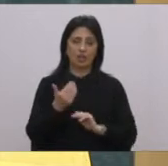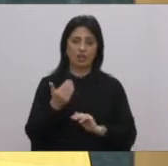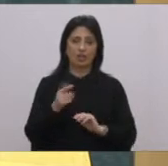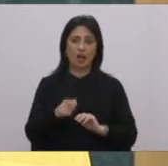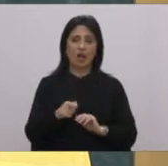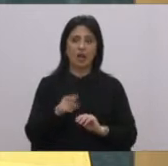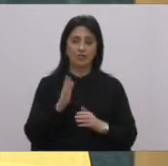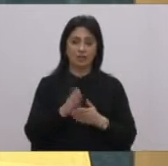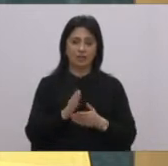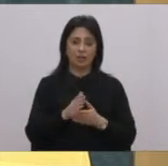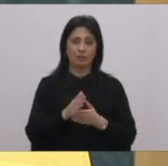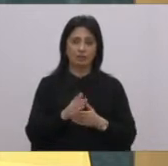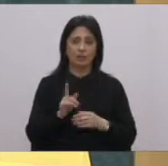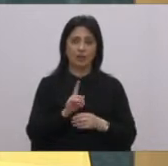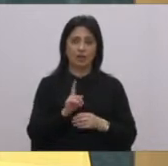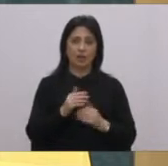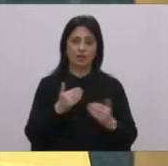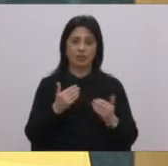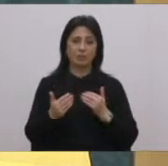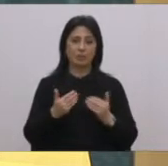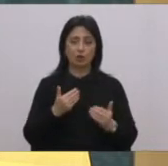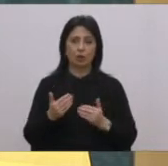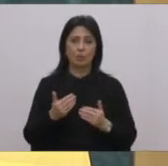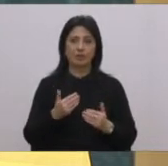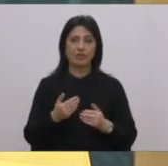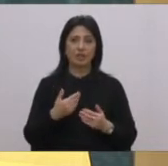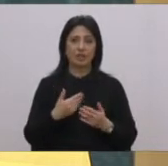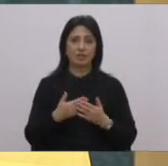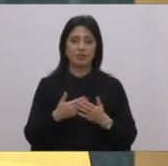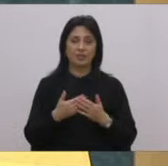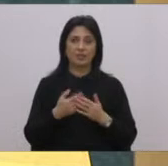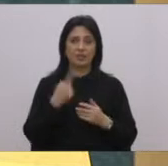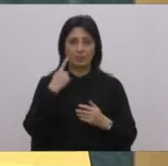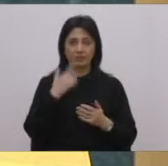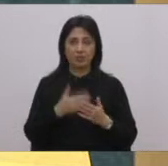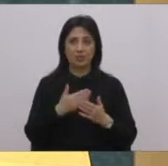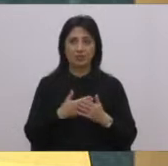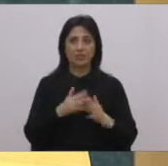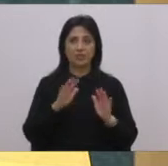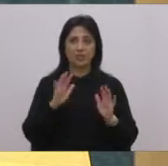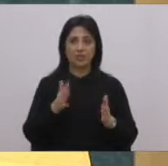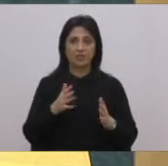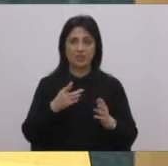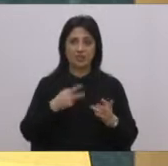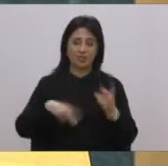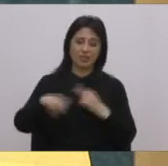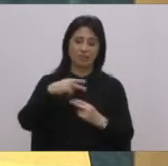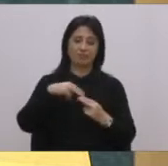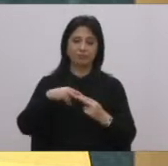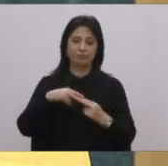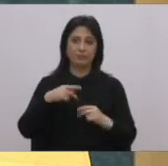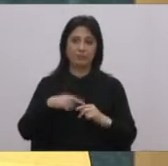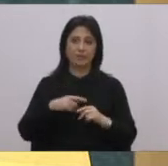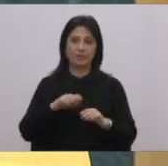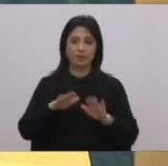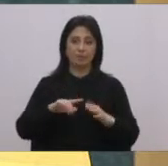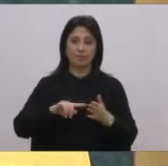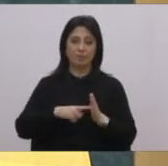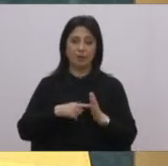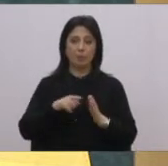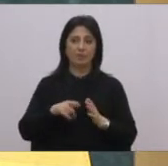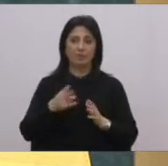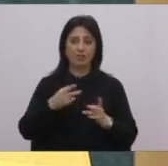აქაც გვაქვს გარკვეული მიდგომები, ასე ვთქვათ, იმ თვალსაზრისით, რომ ხდება დივერსიფიკაცია კონკრეტული მდებარეობების,